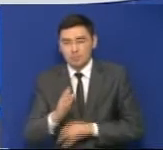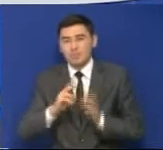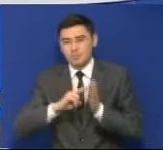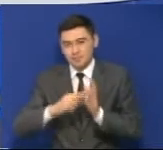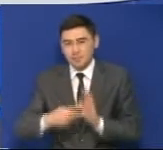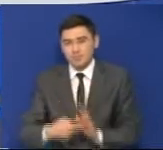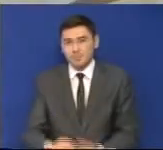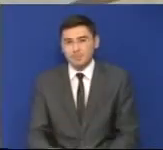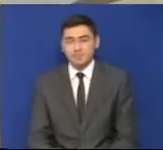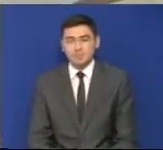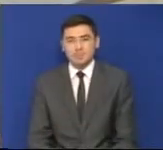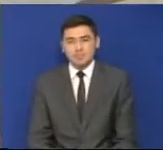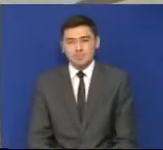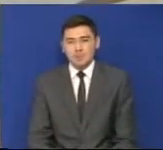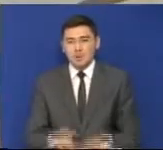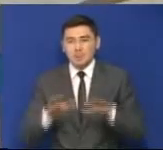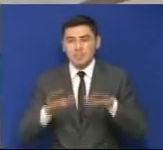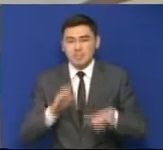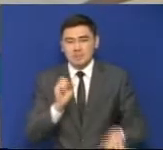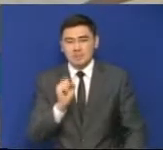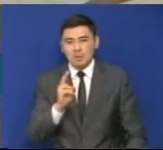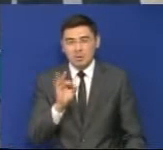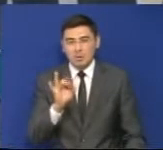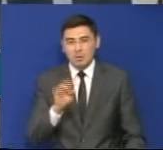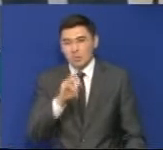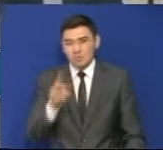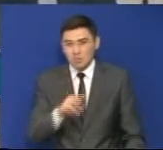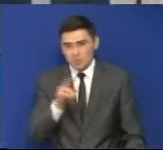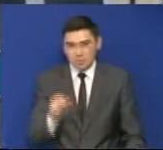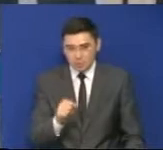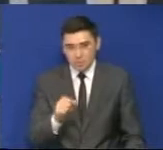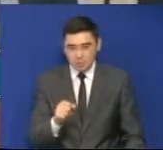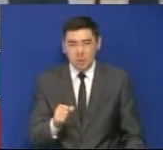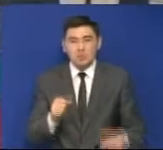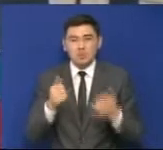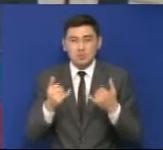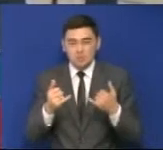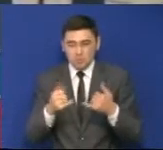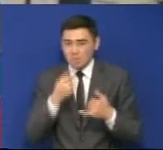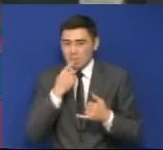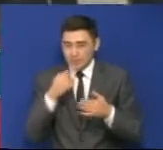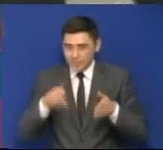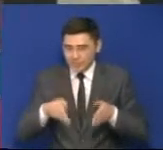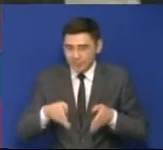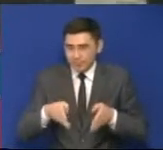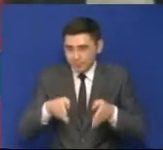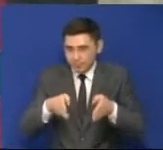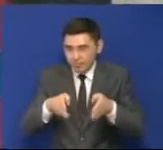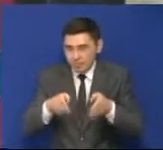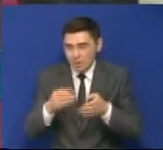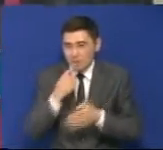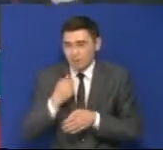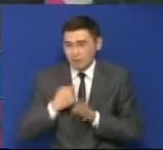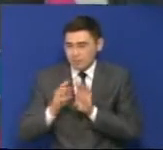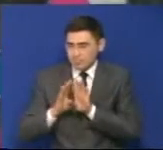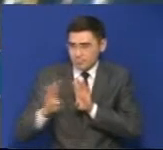әңгімелейді. Ақордадағы атмосфера бүгін ерекше. Қызыл кілем сап түзеген офицерлер, оркестр бәрі ережеге сай.